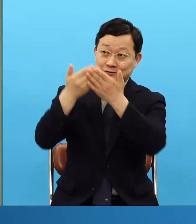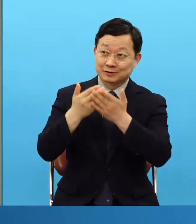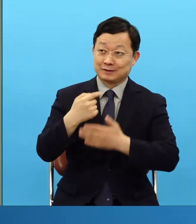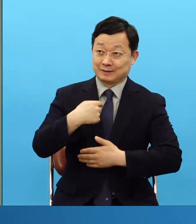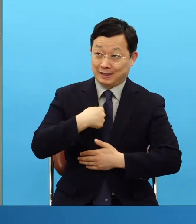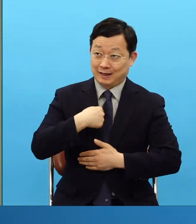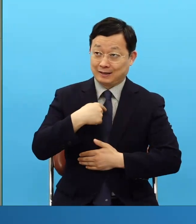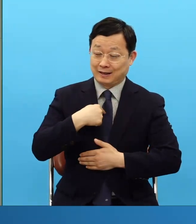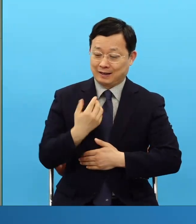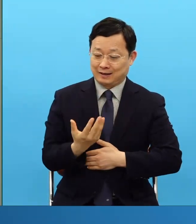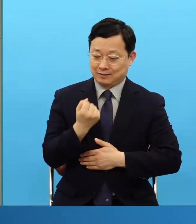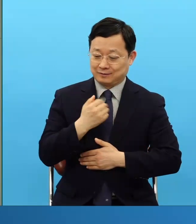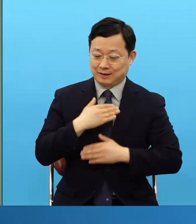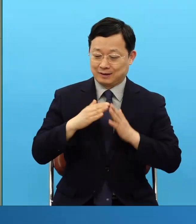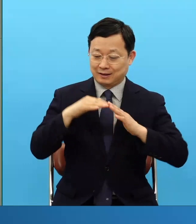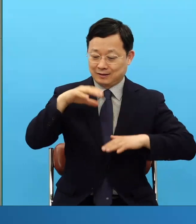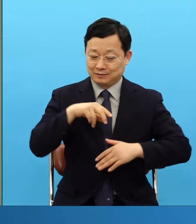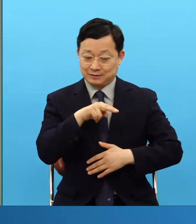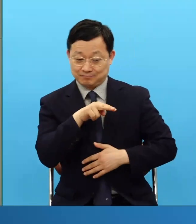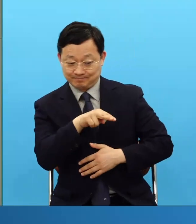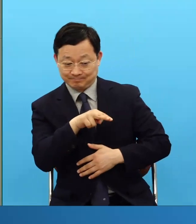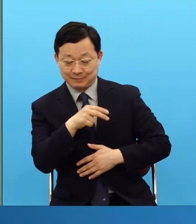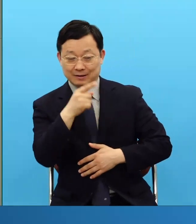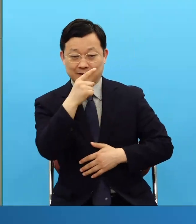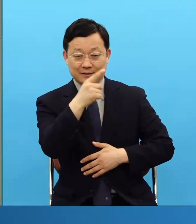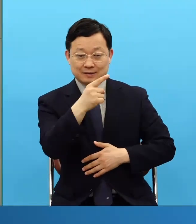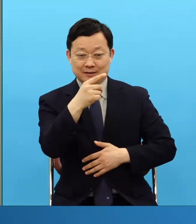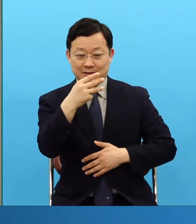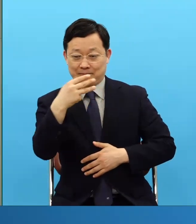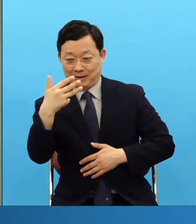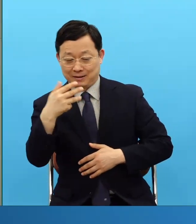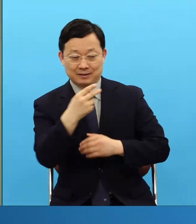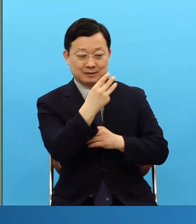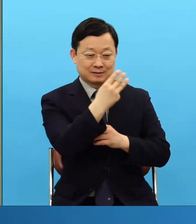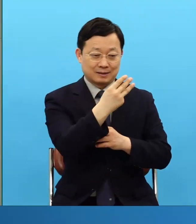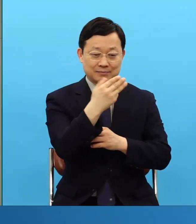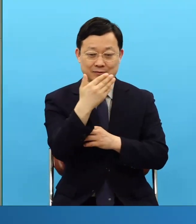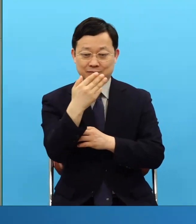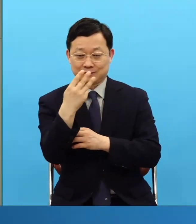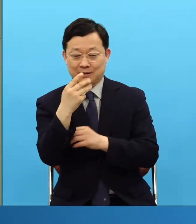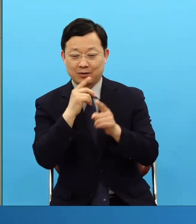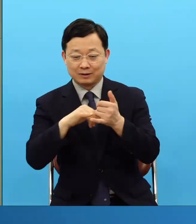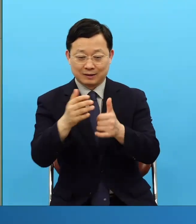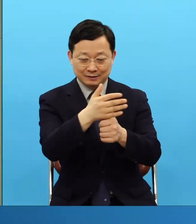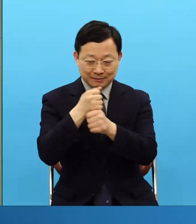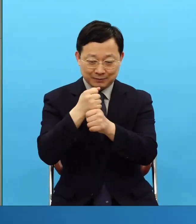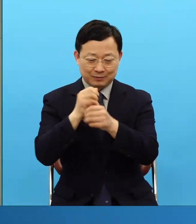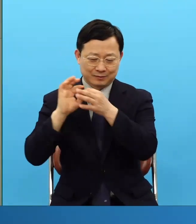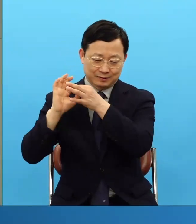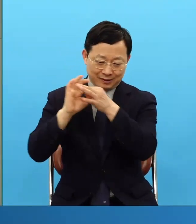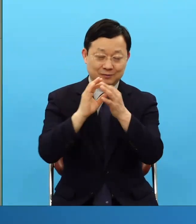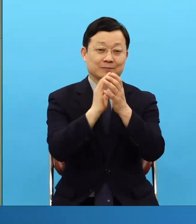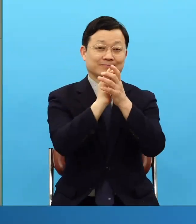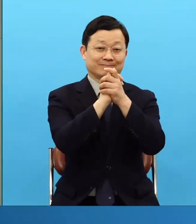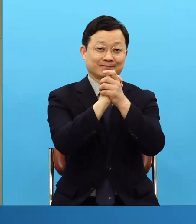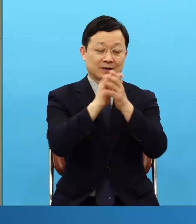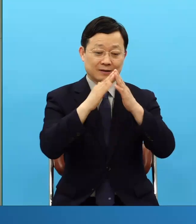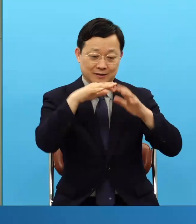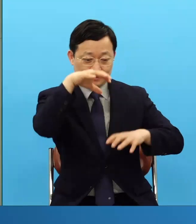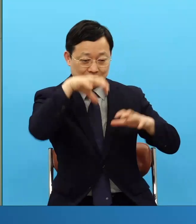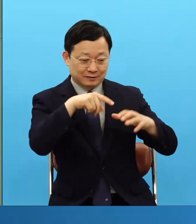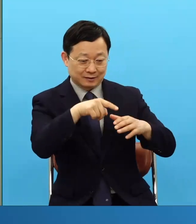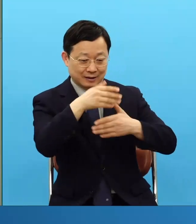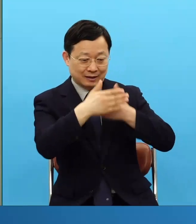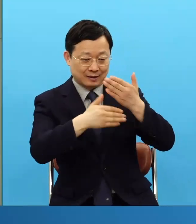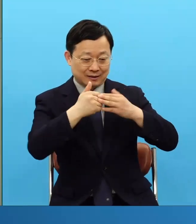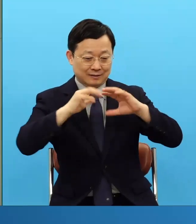나의 것, 나의 현장 두고 138-393 언약을 오직으로 붙잡고 기도함으로 현장에 하나님 나라의